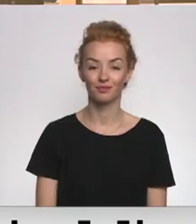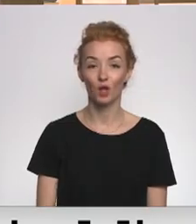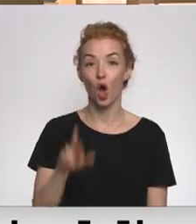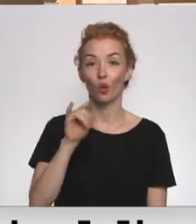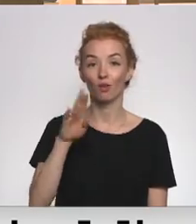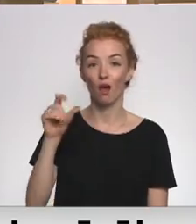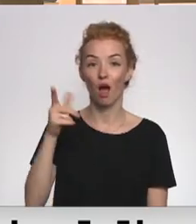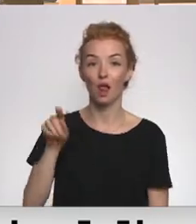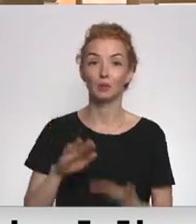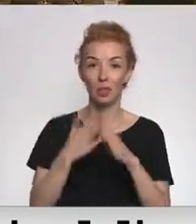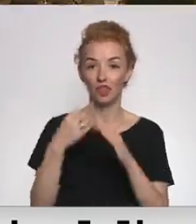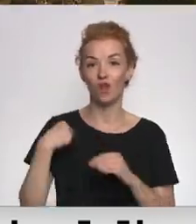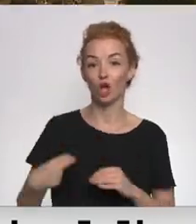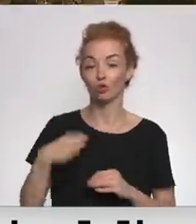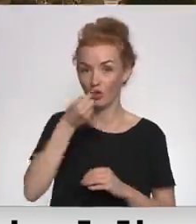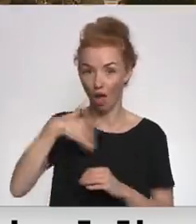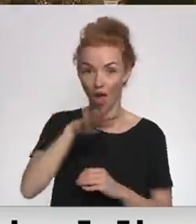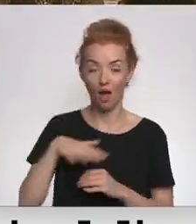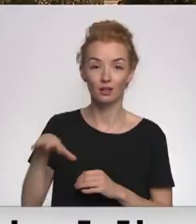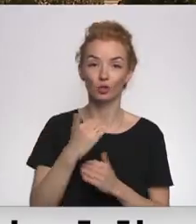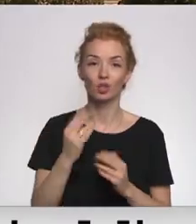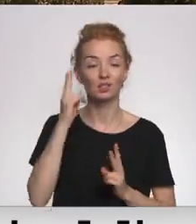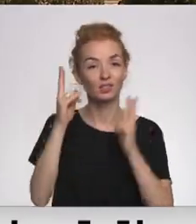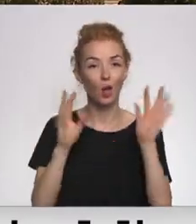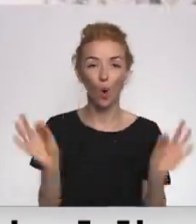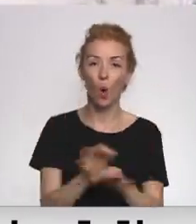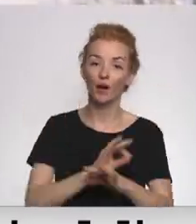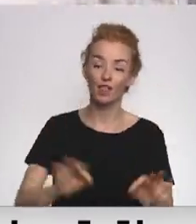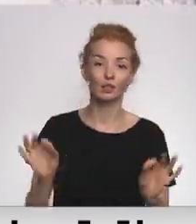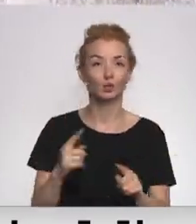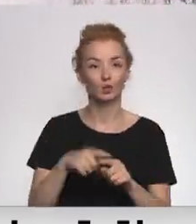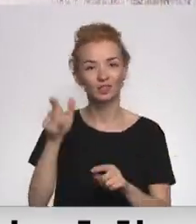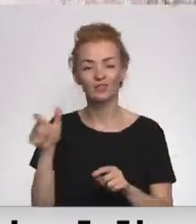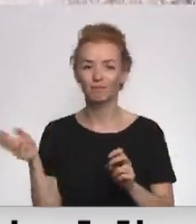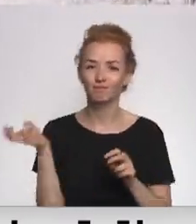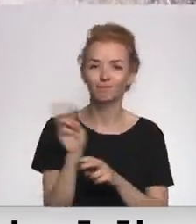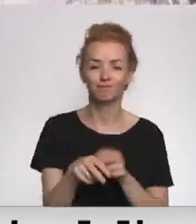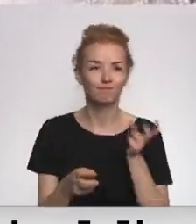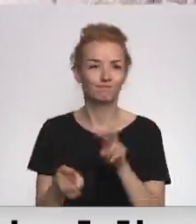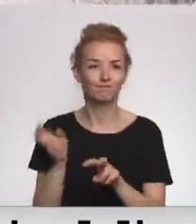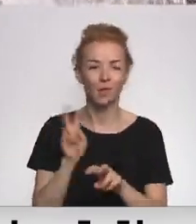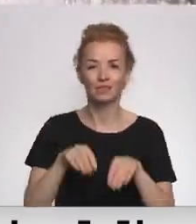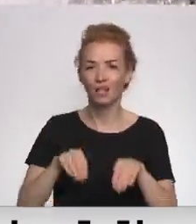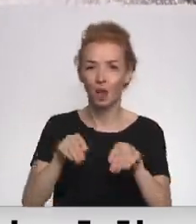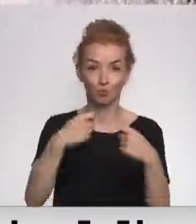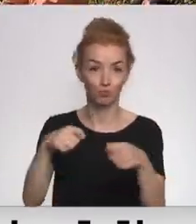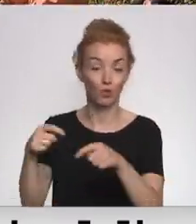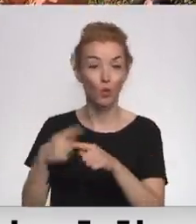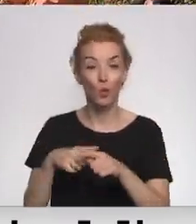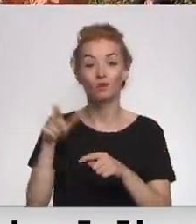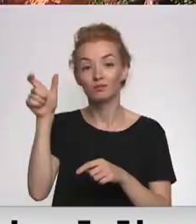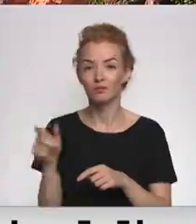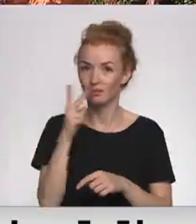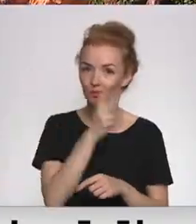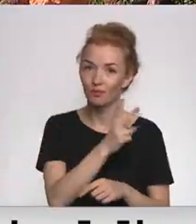Rundāles pils franču dārzā šodien skan orķestris un čelo stādu audzētāji. Apmeklētāji ierodas viens pēc otra un reti, kurš nācis apskatīt